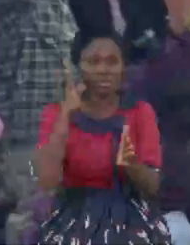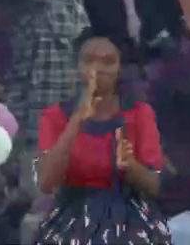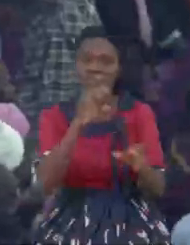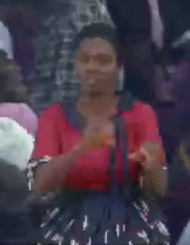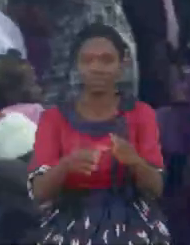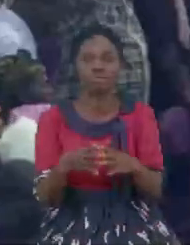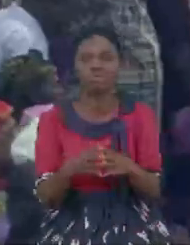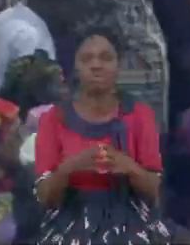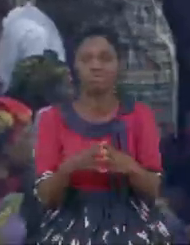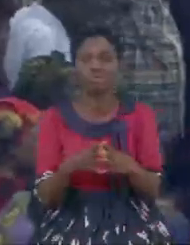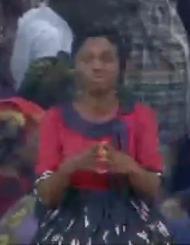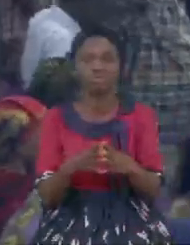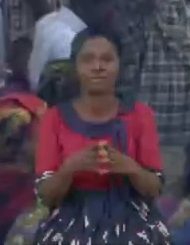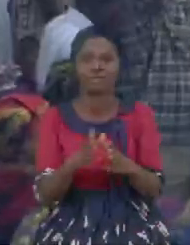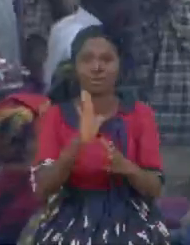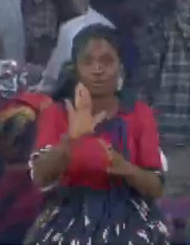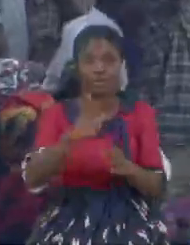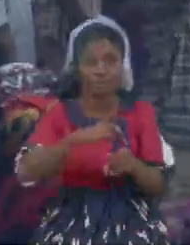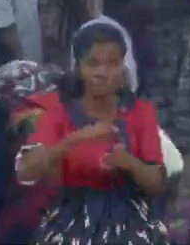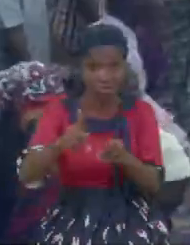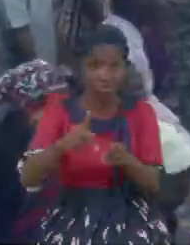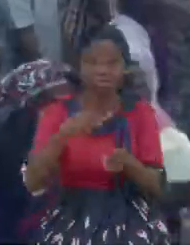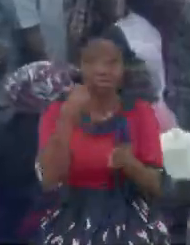ce sera fait.